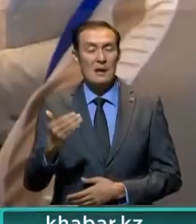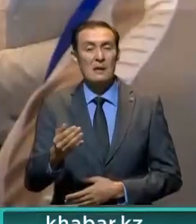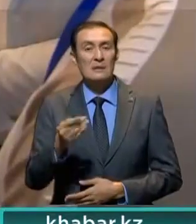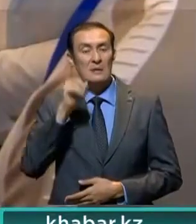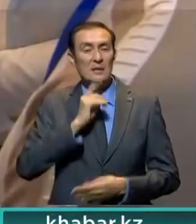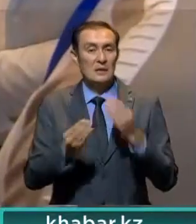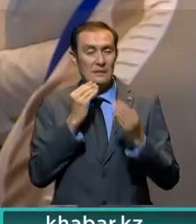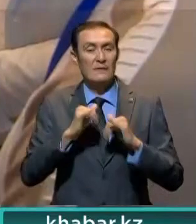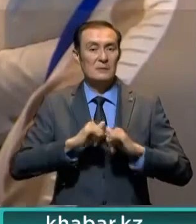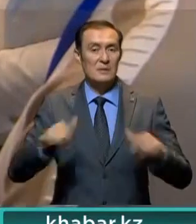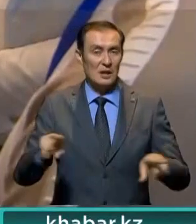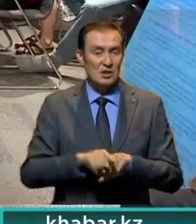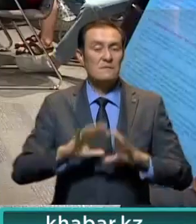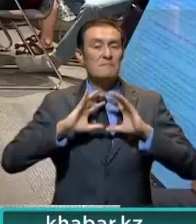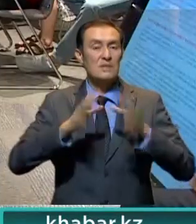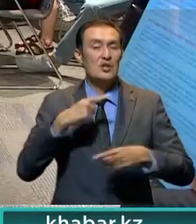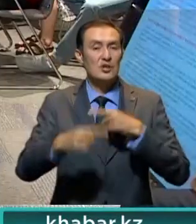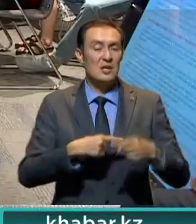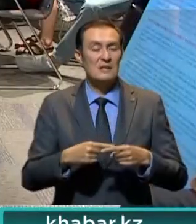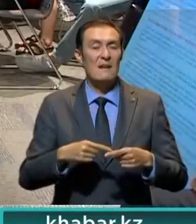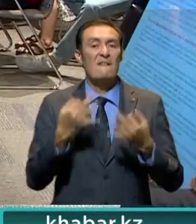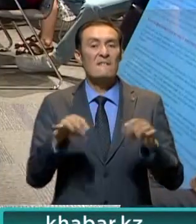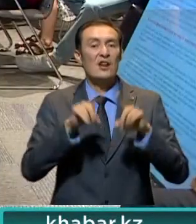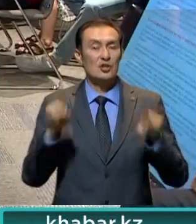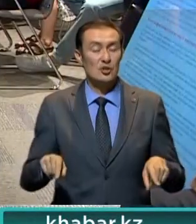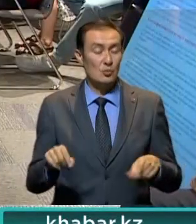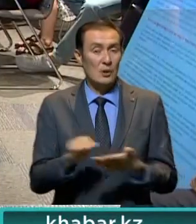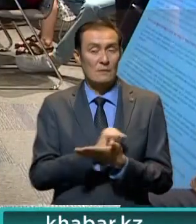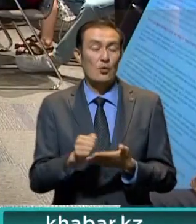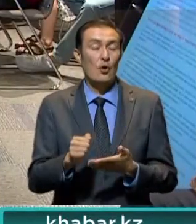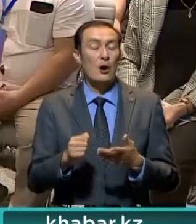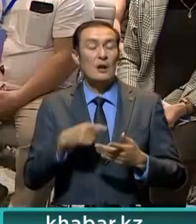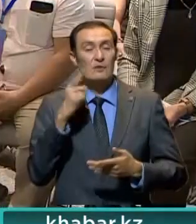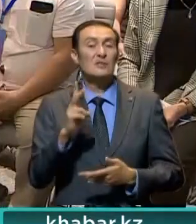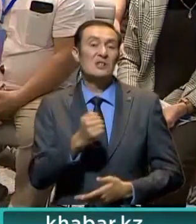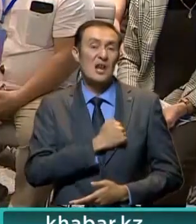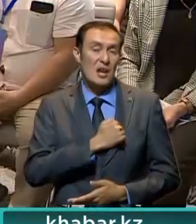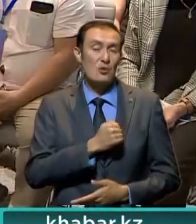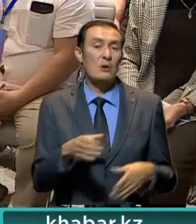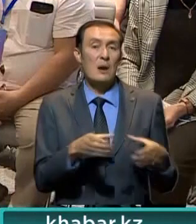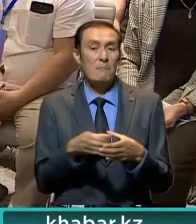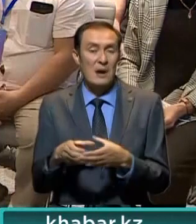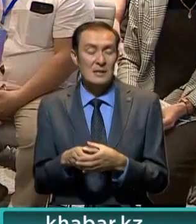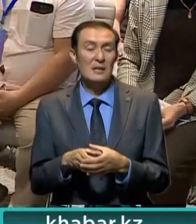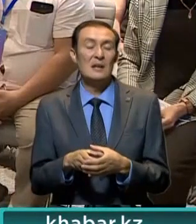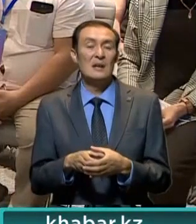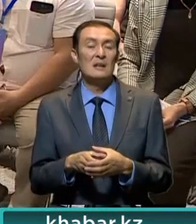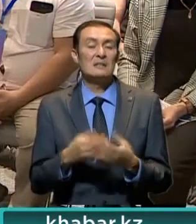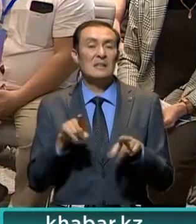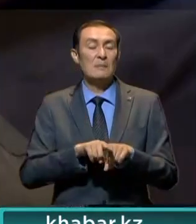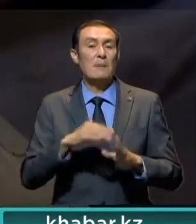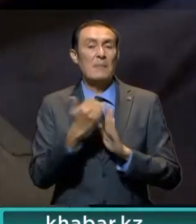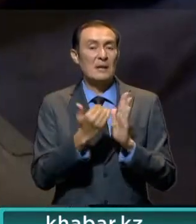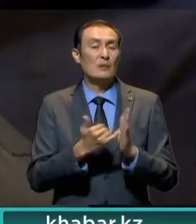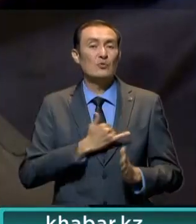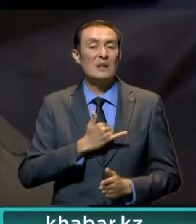деликатесы тоже распространяются по всему миру через франшизу. Однако организаторы отмечают, к сожалению, компаний с готовым франшизным пакетом